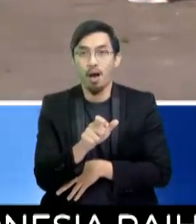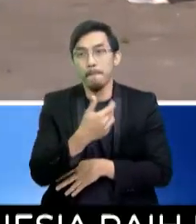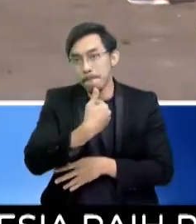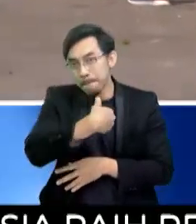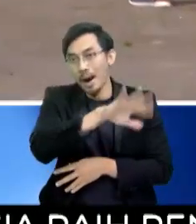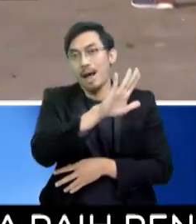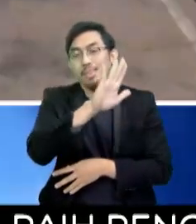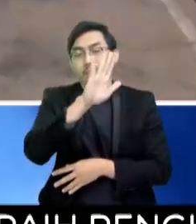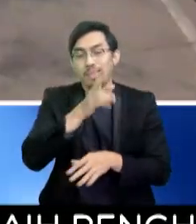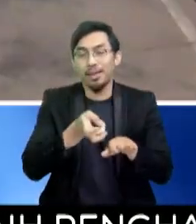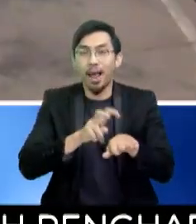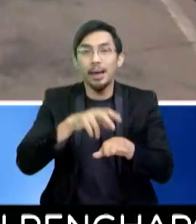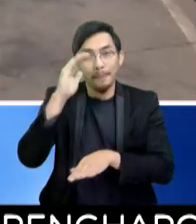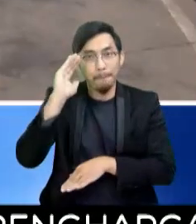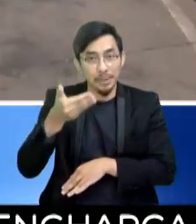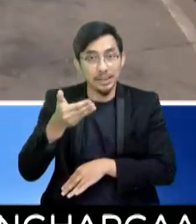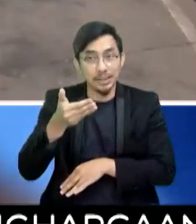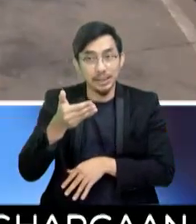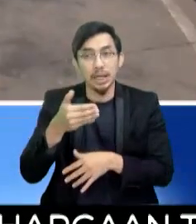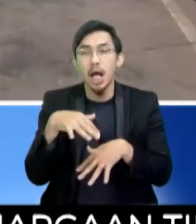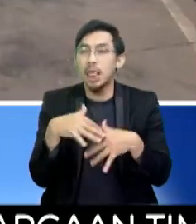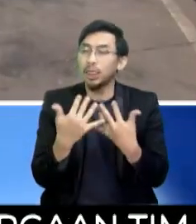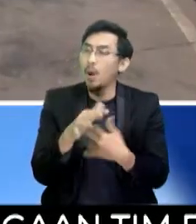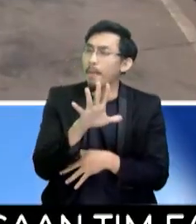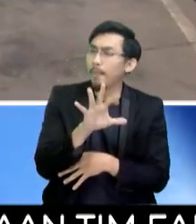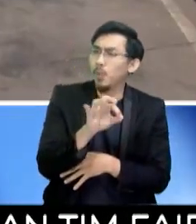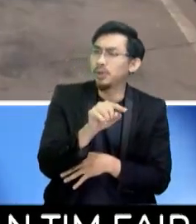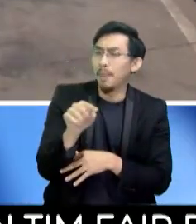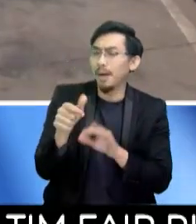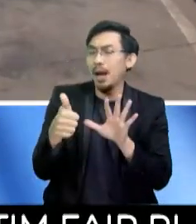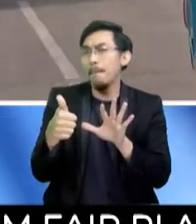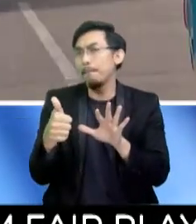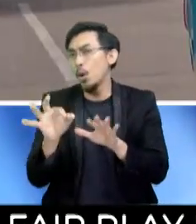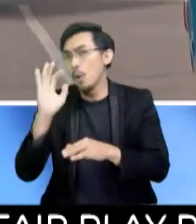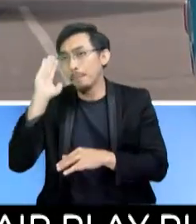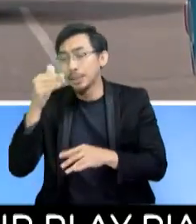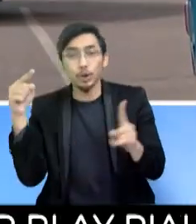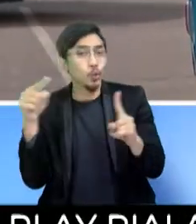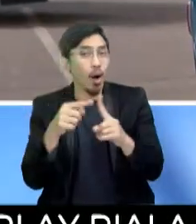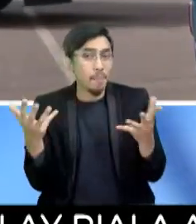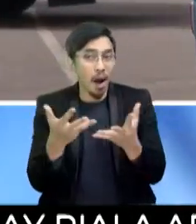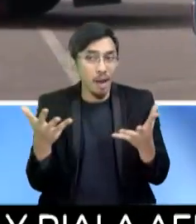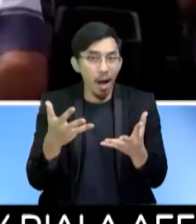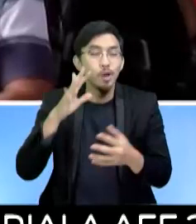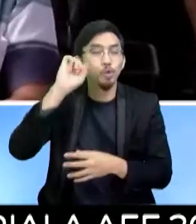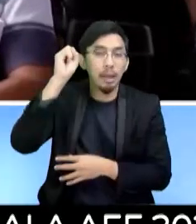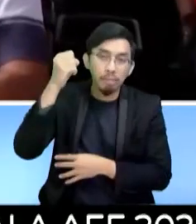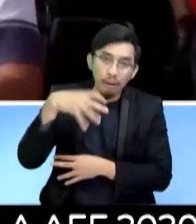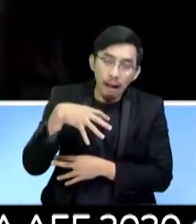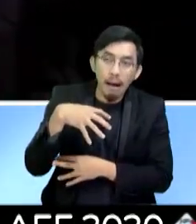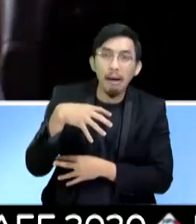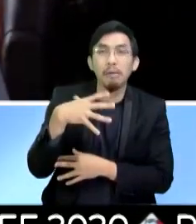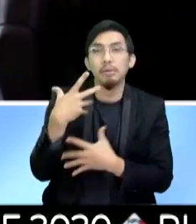hingga 60 bus dengan dominasi tujuan adalah wilayah Sumatera seperti Padang Jawa Tengah seperti